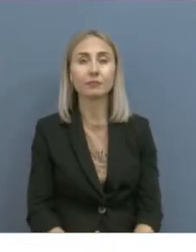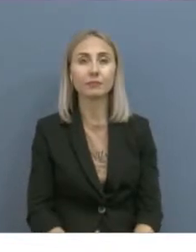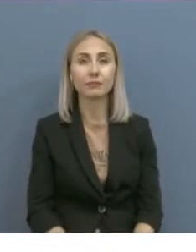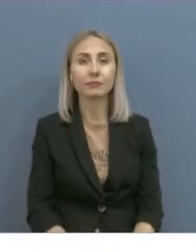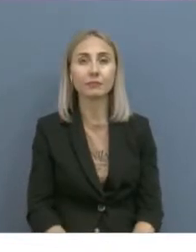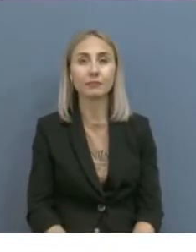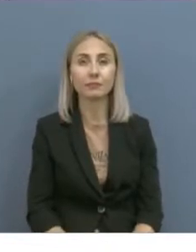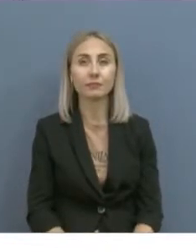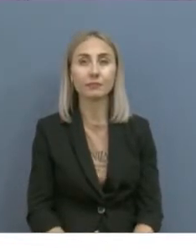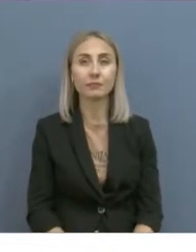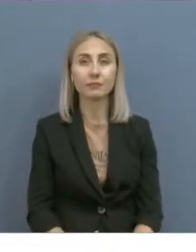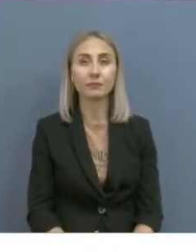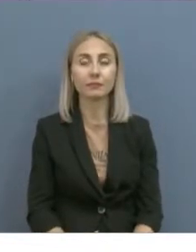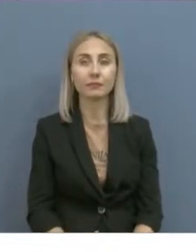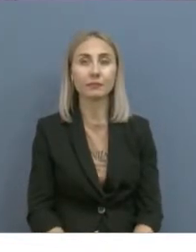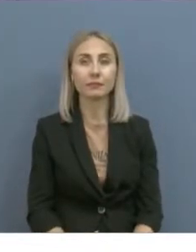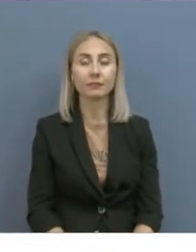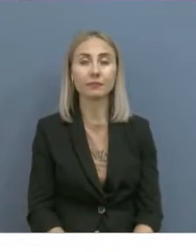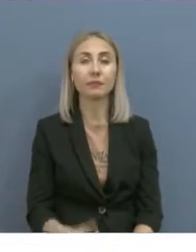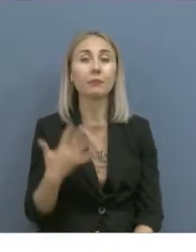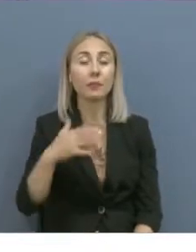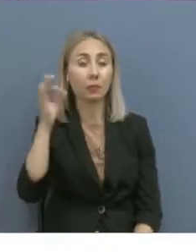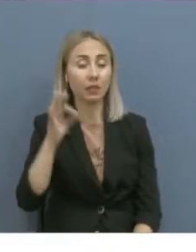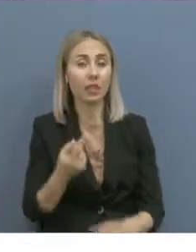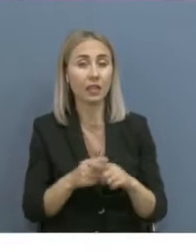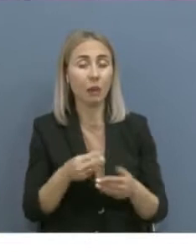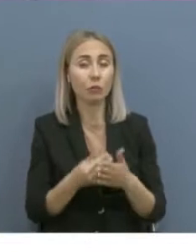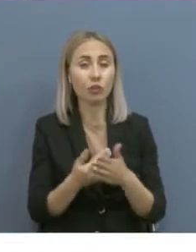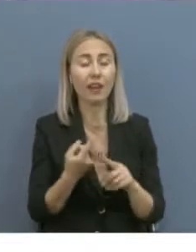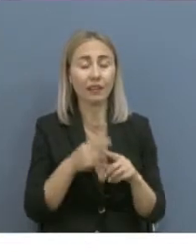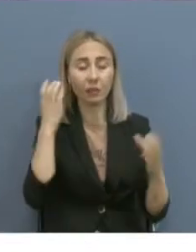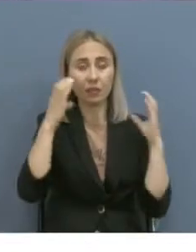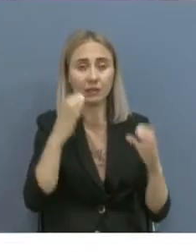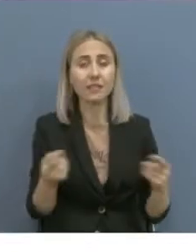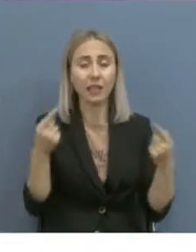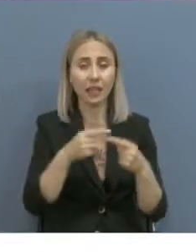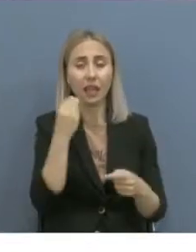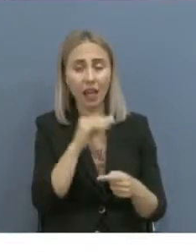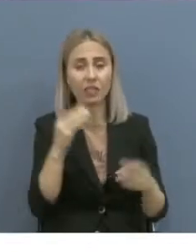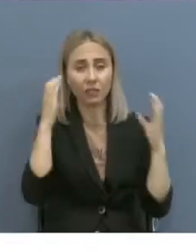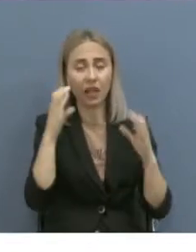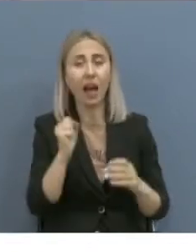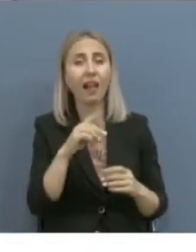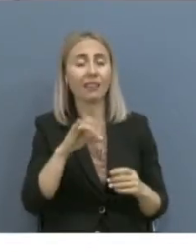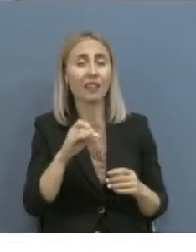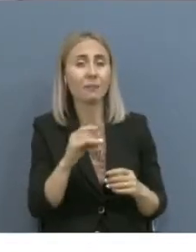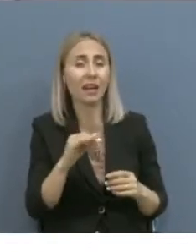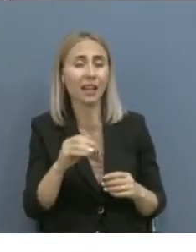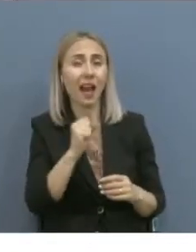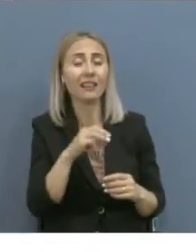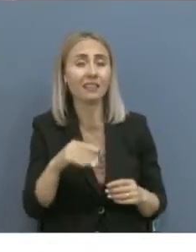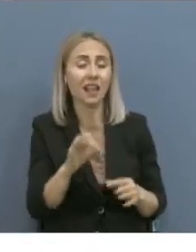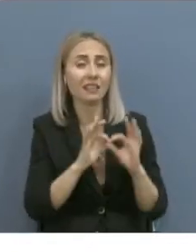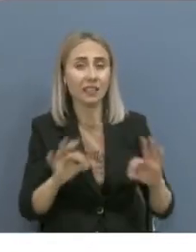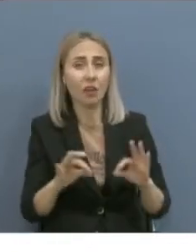қосымша ғимарат салынады. Мұндай жұмыстар бұрын соңды болмаған. Білім сапасын мейлінше арттыру қажет. Бұдан әрі